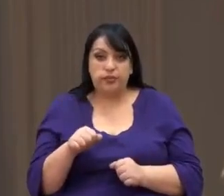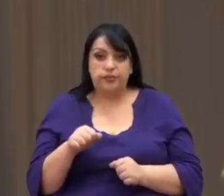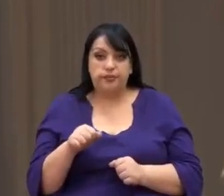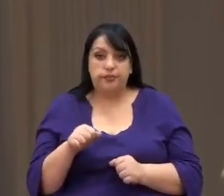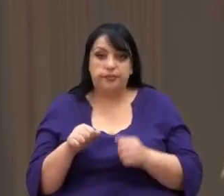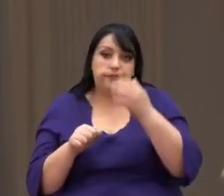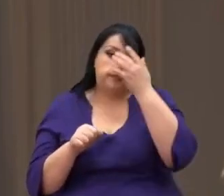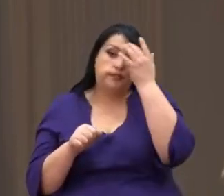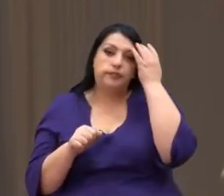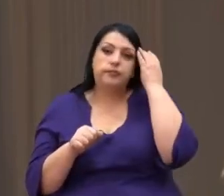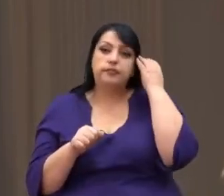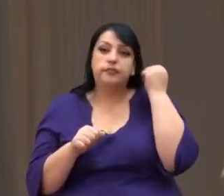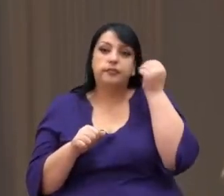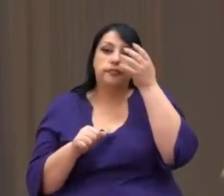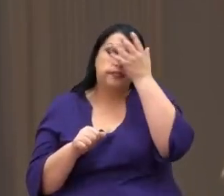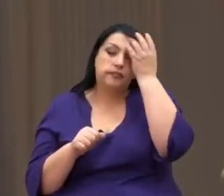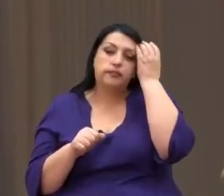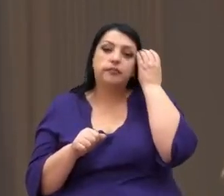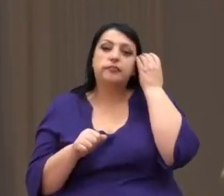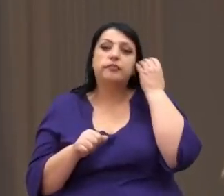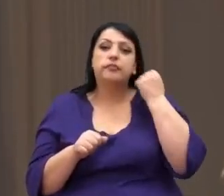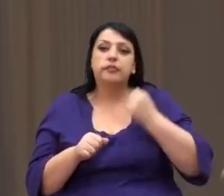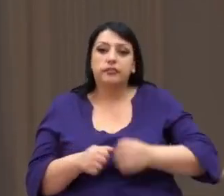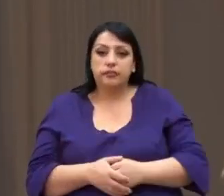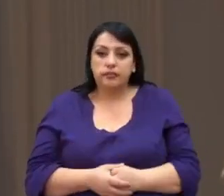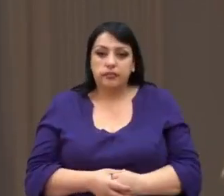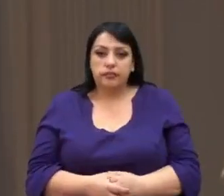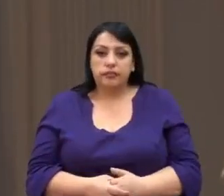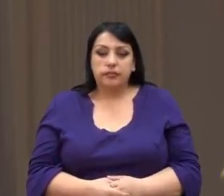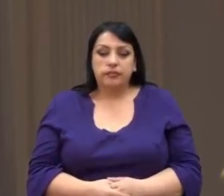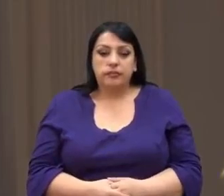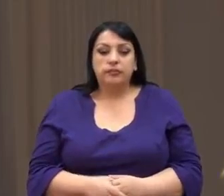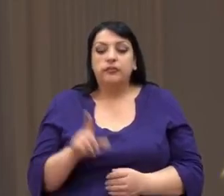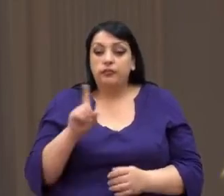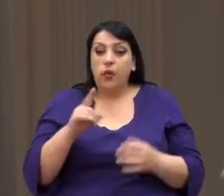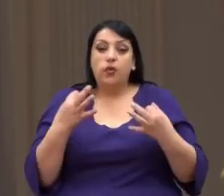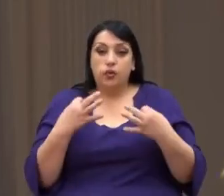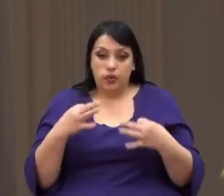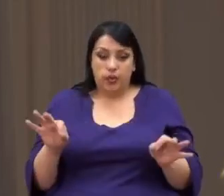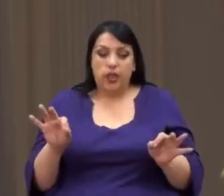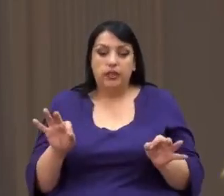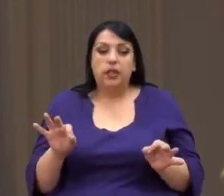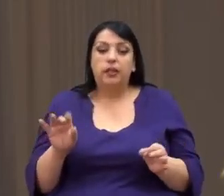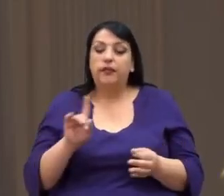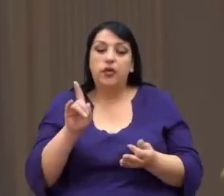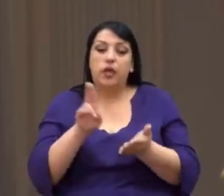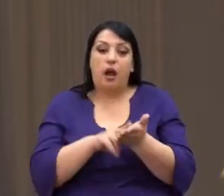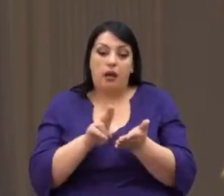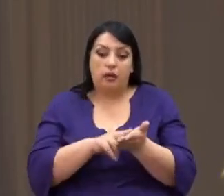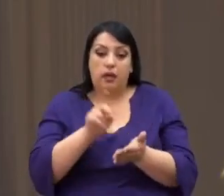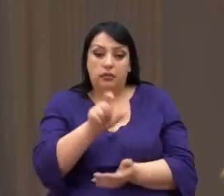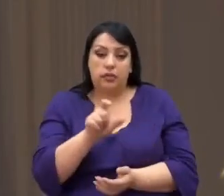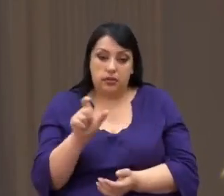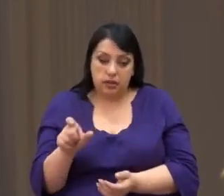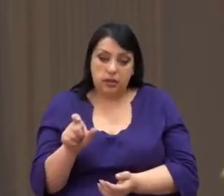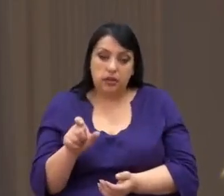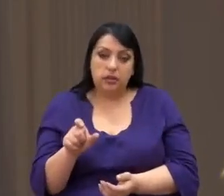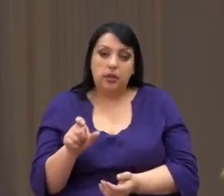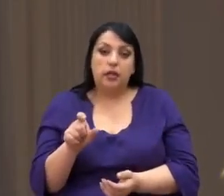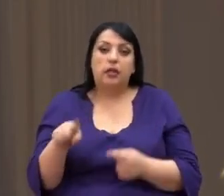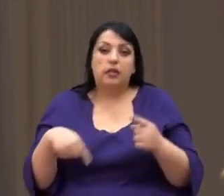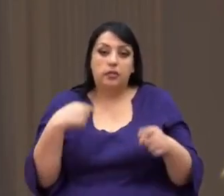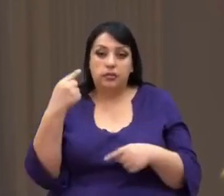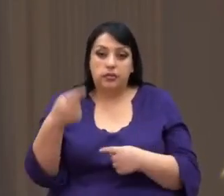քաղաքացիական նախաձեռնության կարգով առաջադրված հարցը, որը թույլ է տալիս քաղաքացիներին հետագայում այն